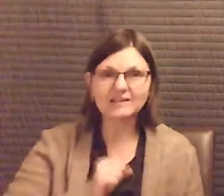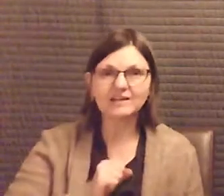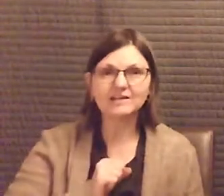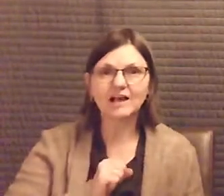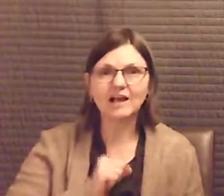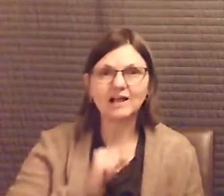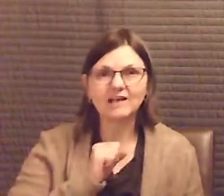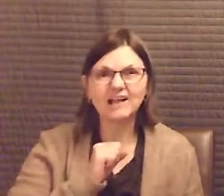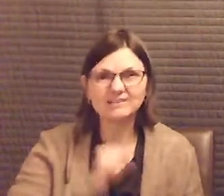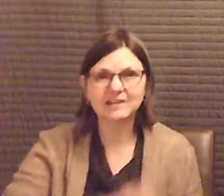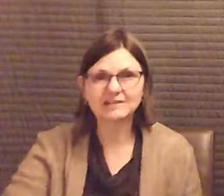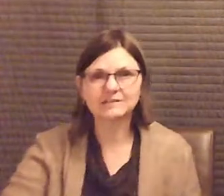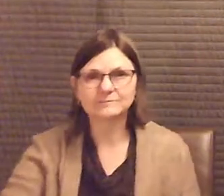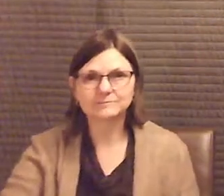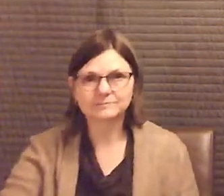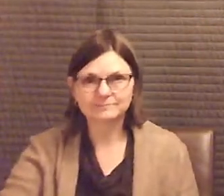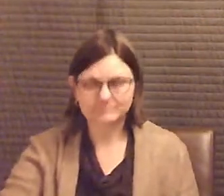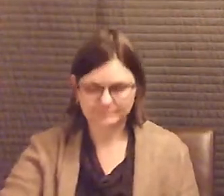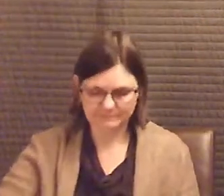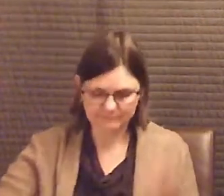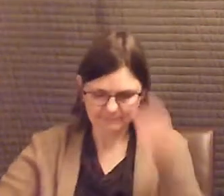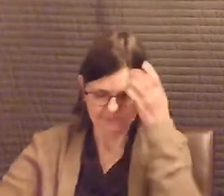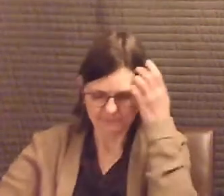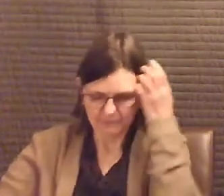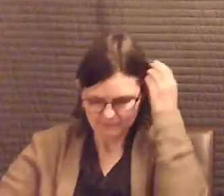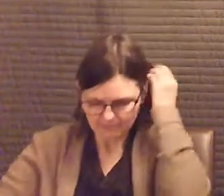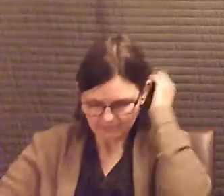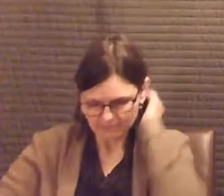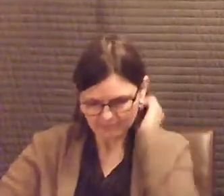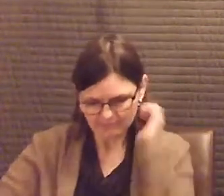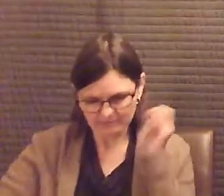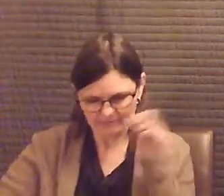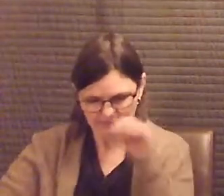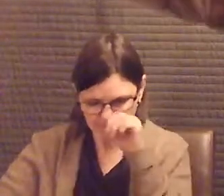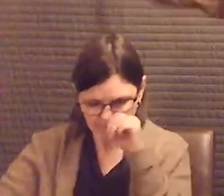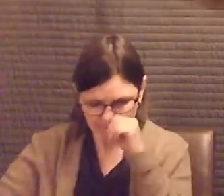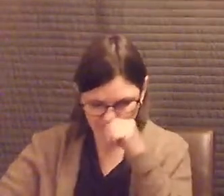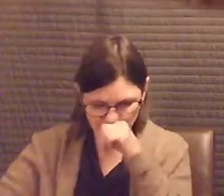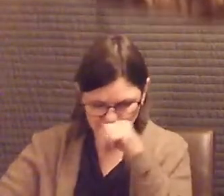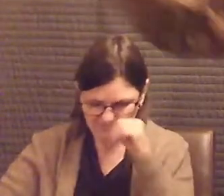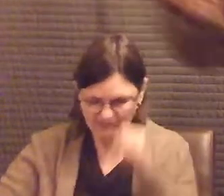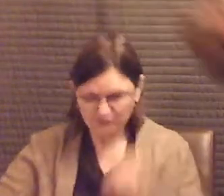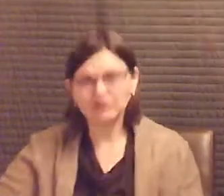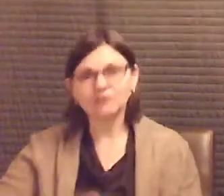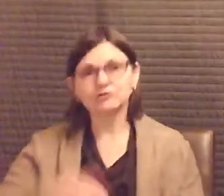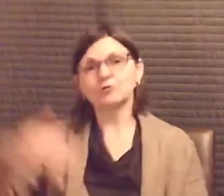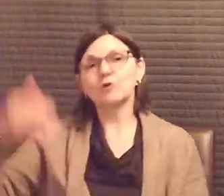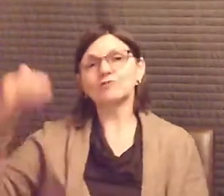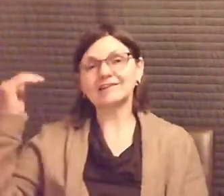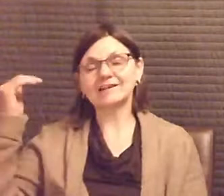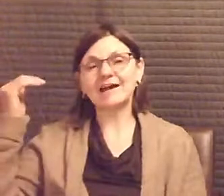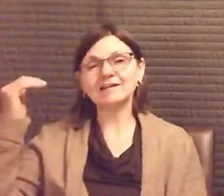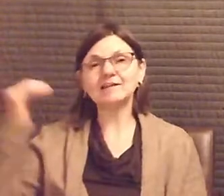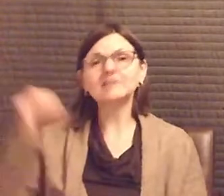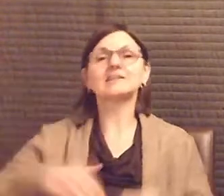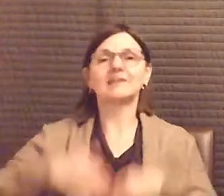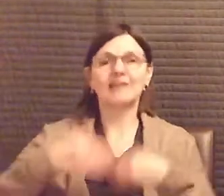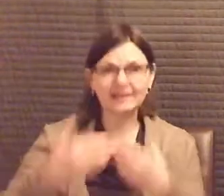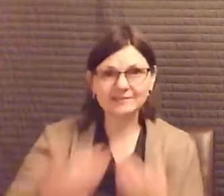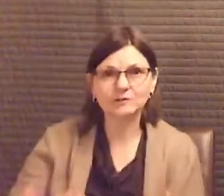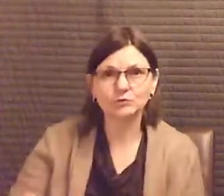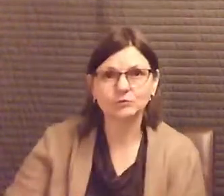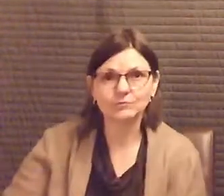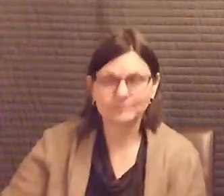vast aan er alvast erg leuk want de voorvaders de daily paper het zoals u voor vaker gedaan omdat